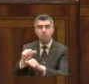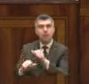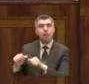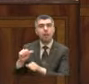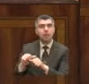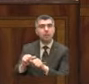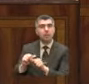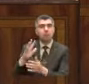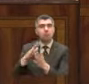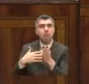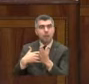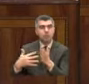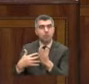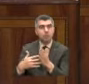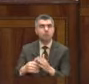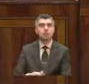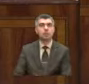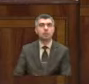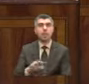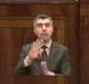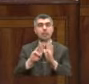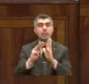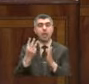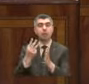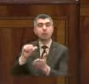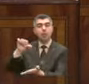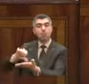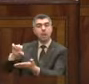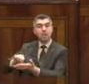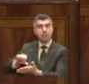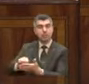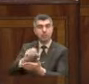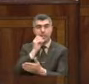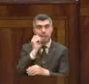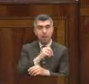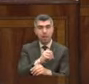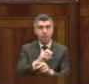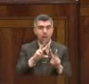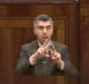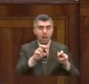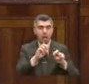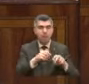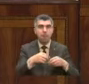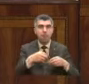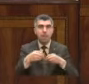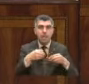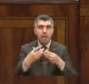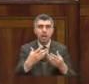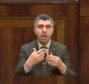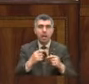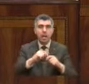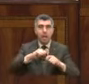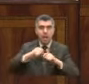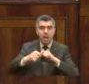ديال تتمين هذه النفايات. 13 مركز النفايات اللي كدار فيه هذه العملية يعني ديال ديال ديال الفرز ديال النفايات،